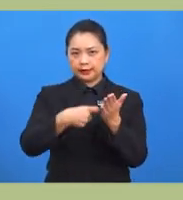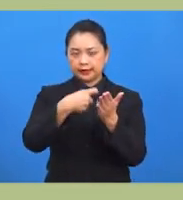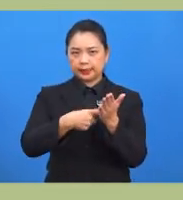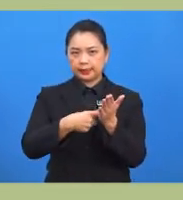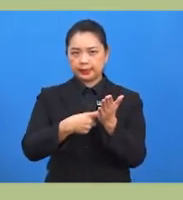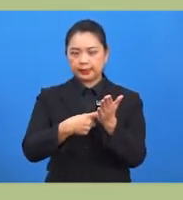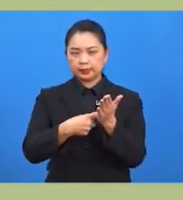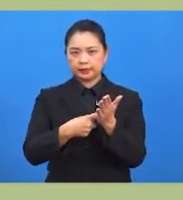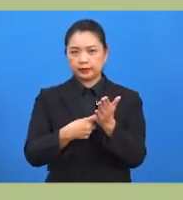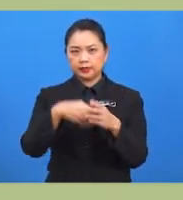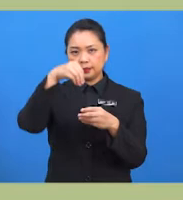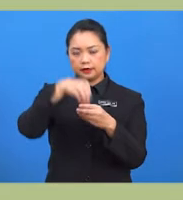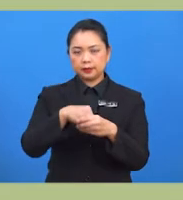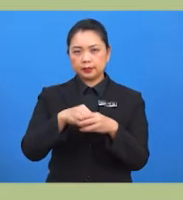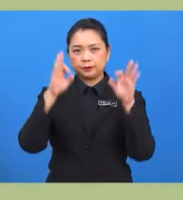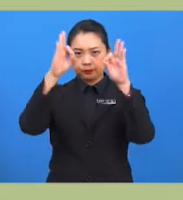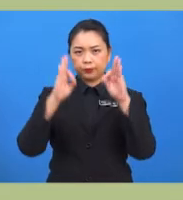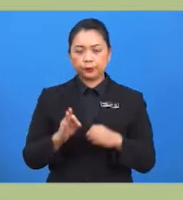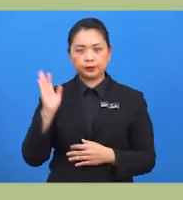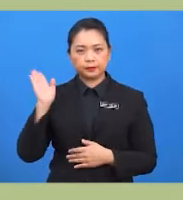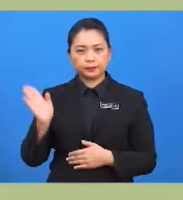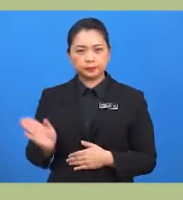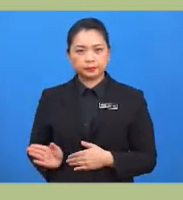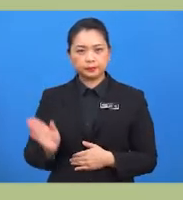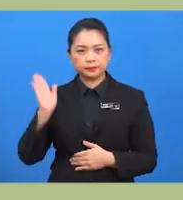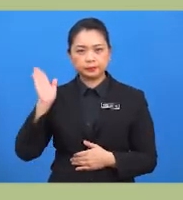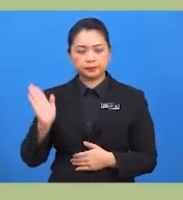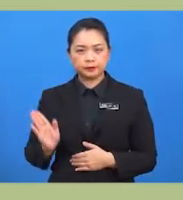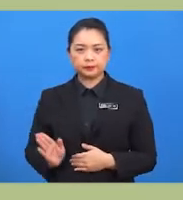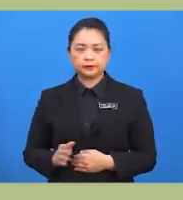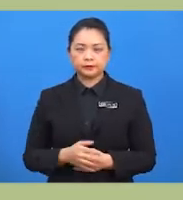X1 = 2m Duo =